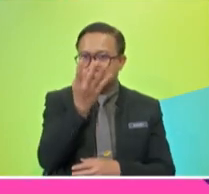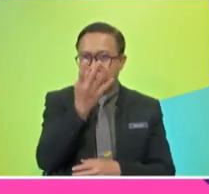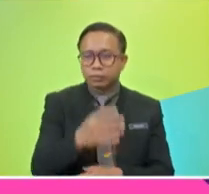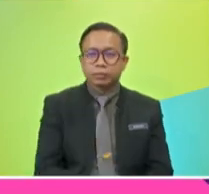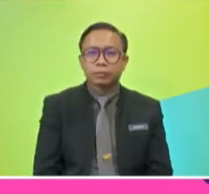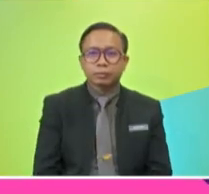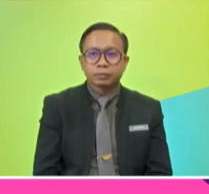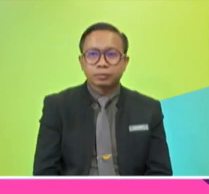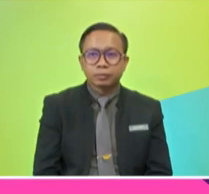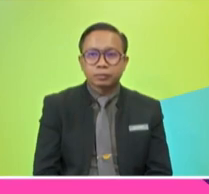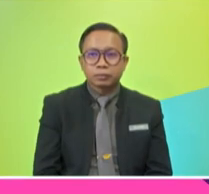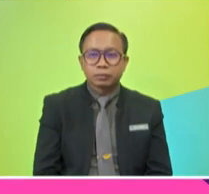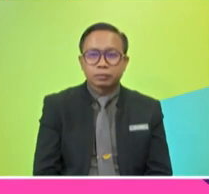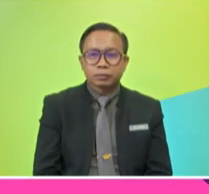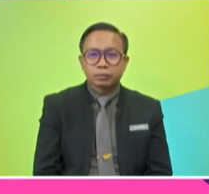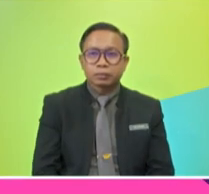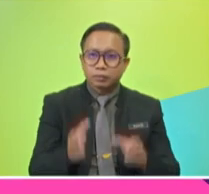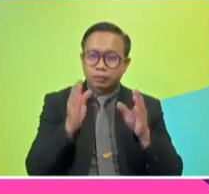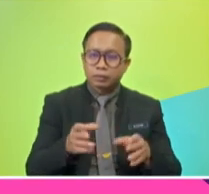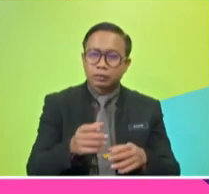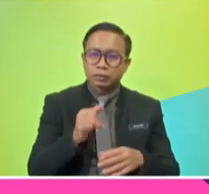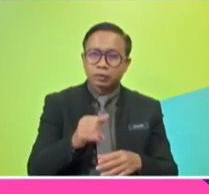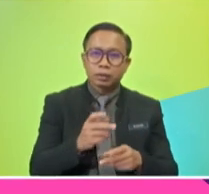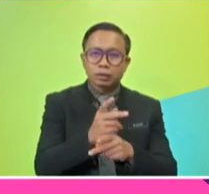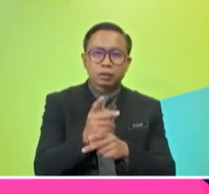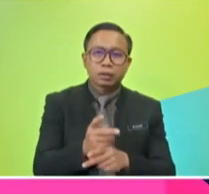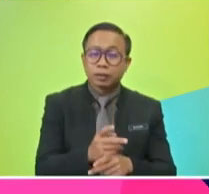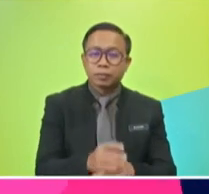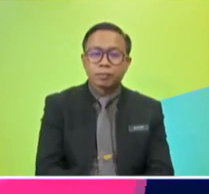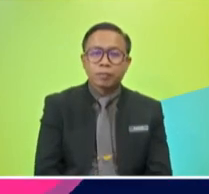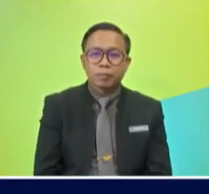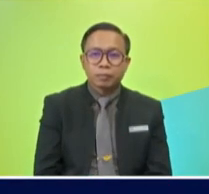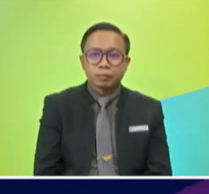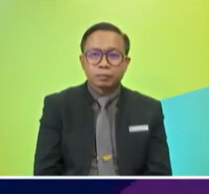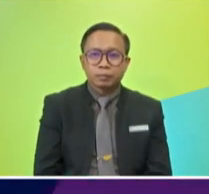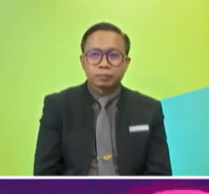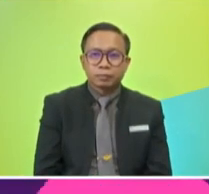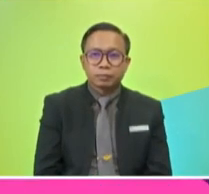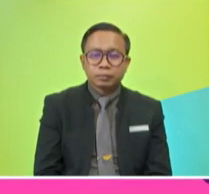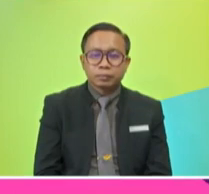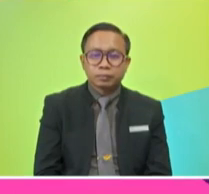orang yang jaga dia supaya